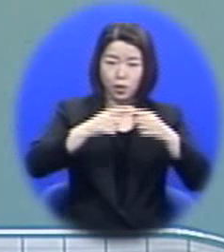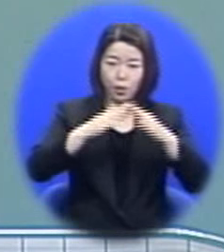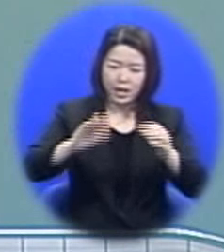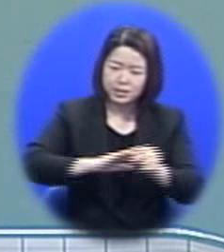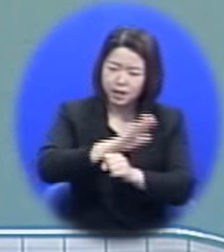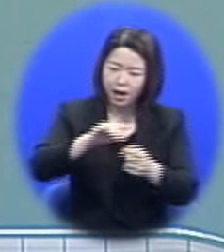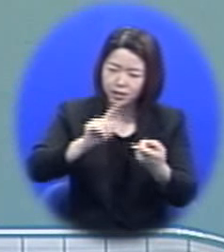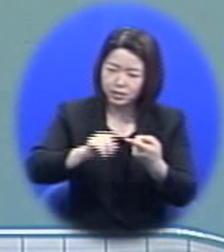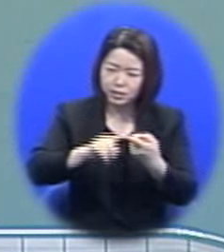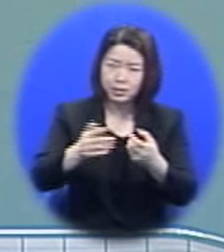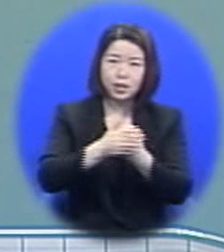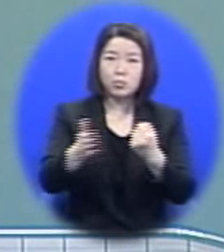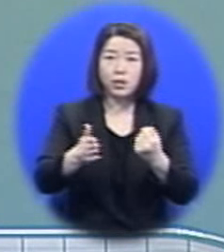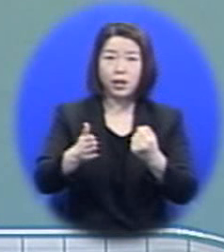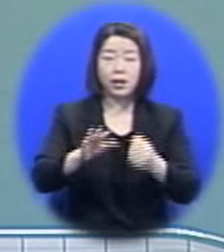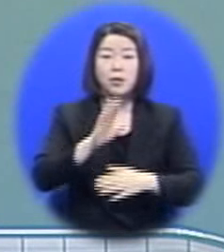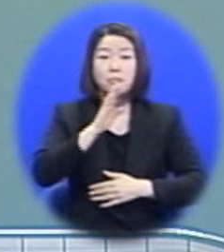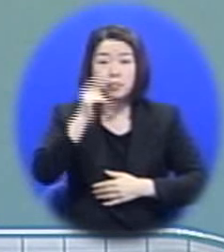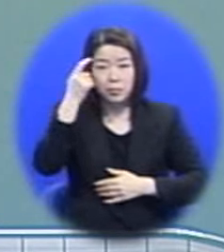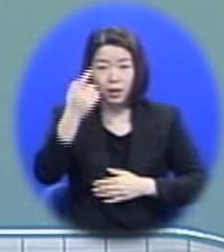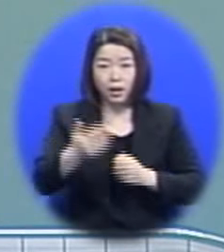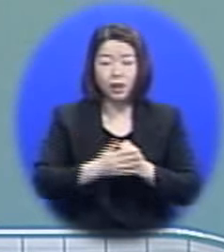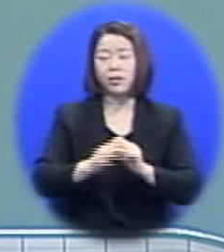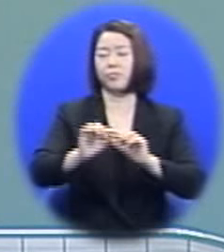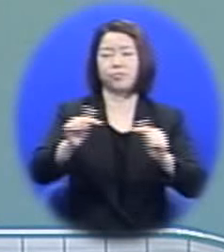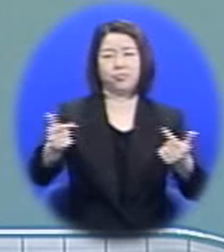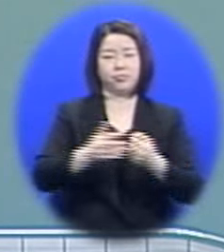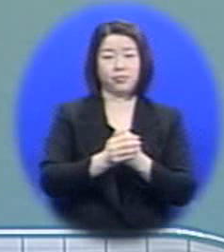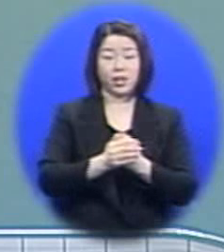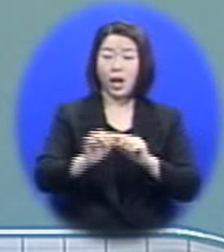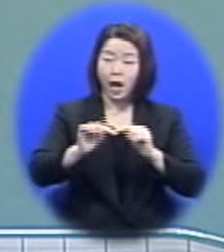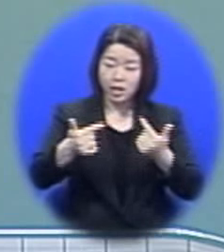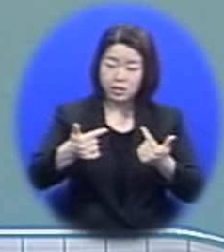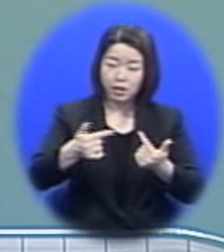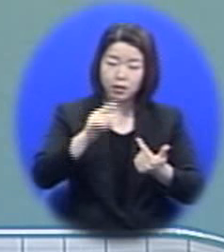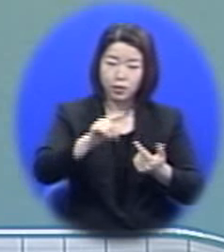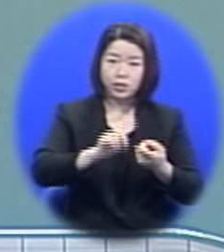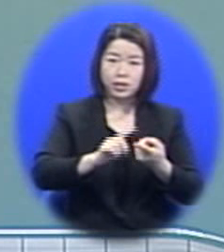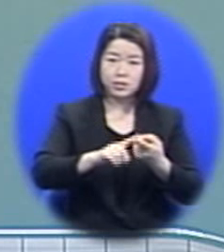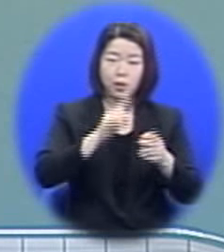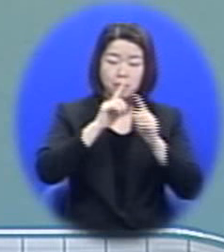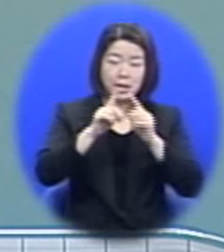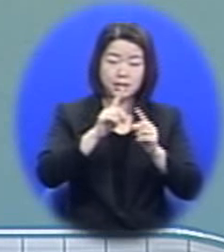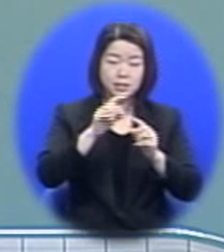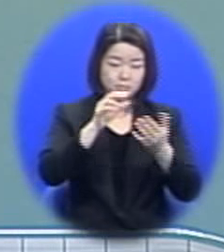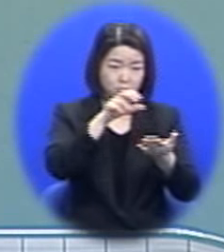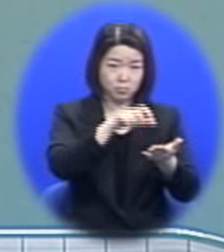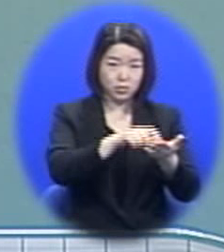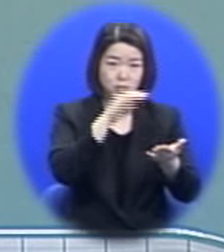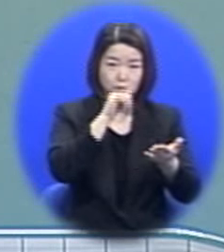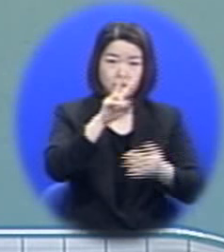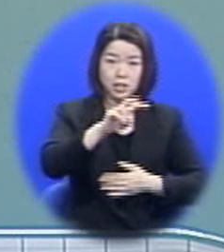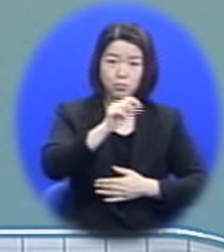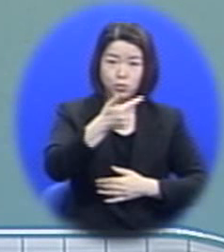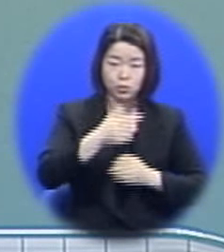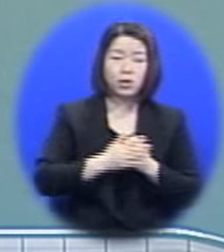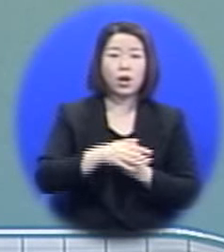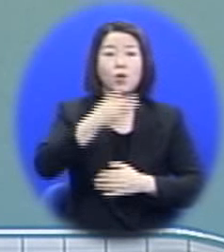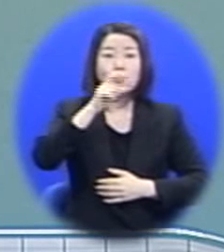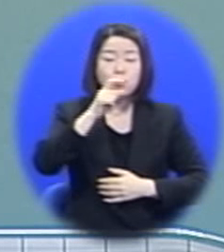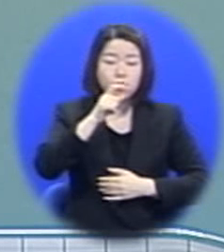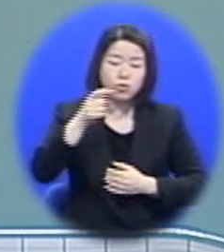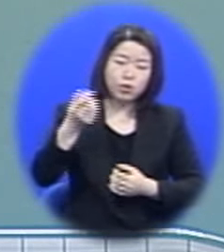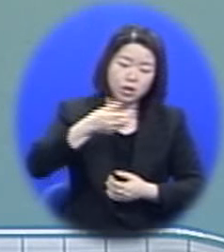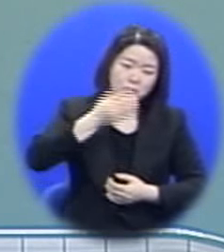사랑하셨을까요? 아니라는 것이 오늘 말씀에 나옵니다. 26절에 보면 물로 씻서 말씀으로